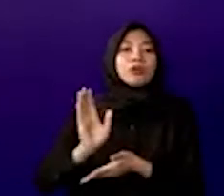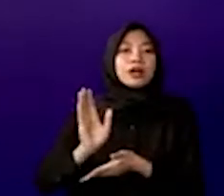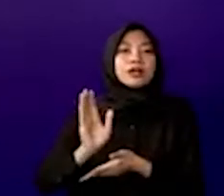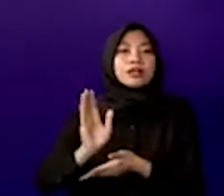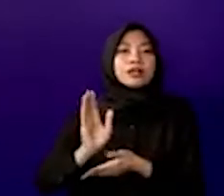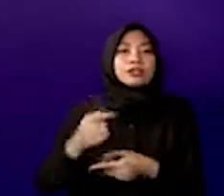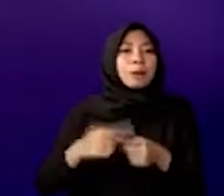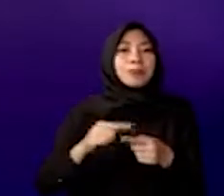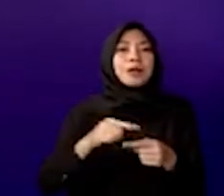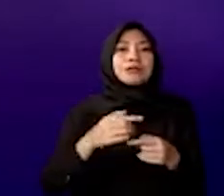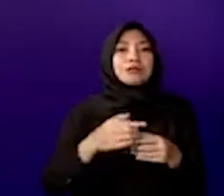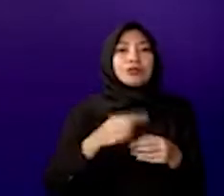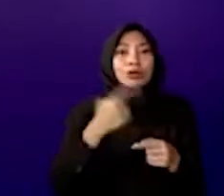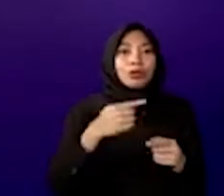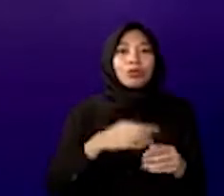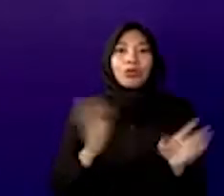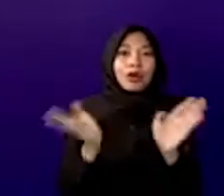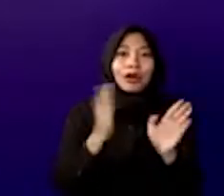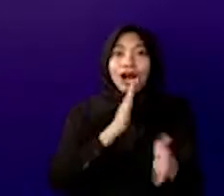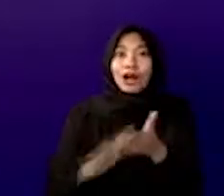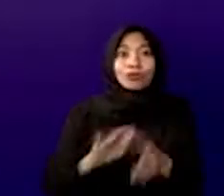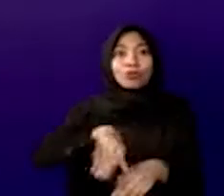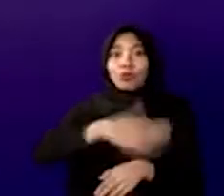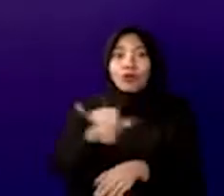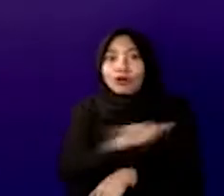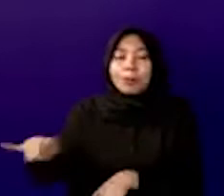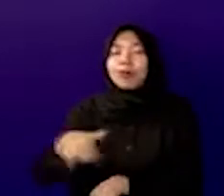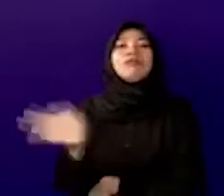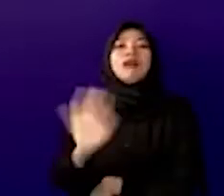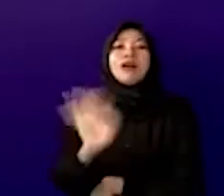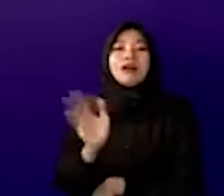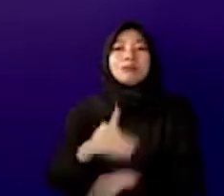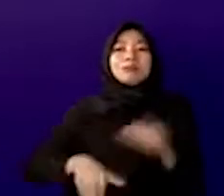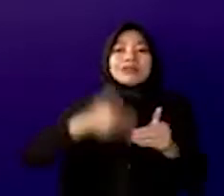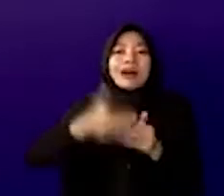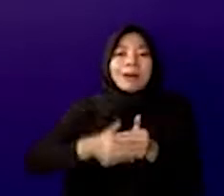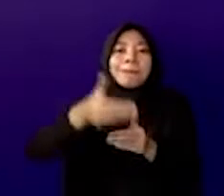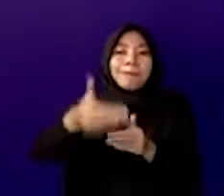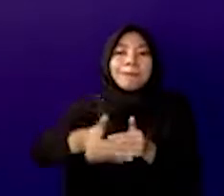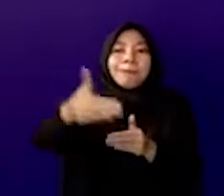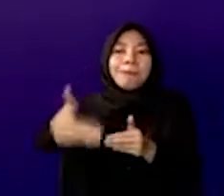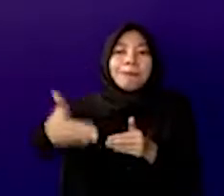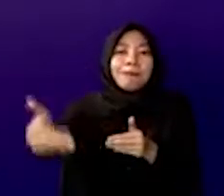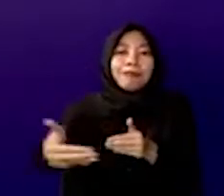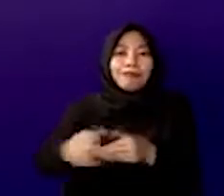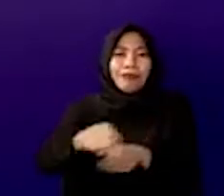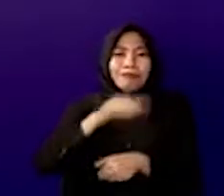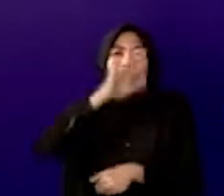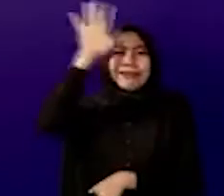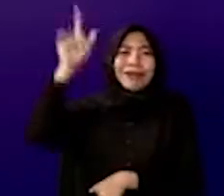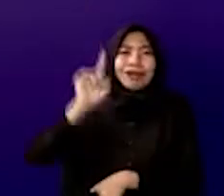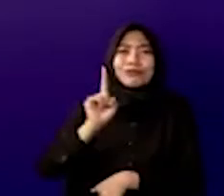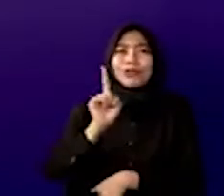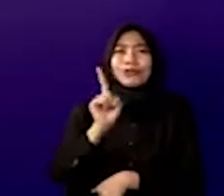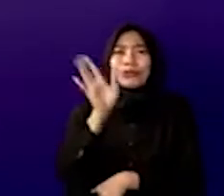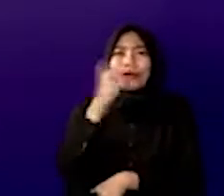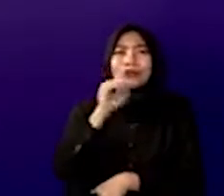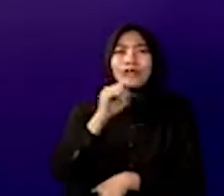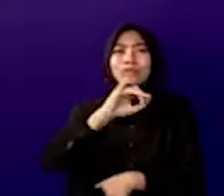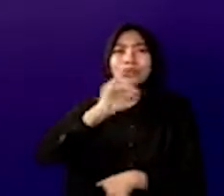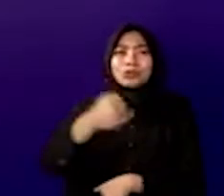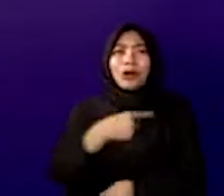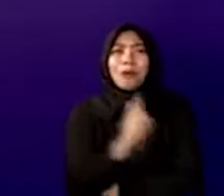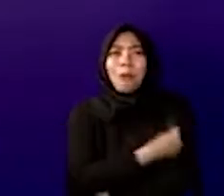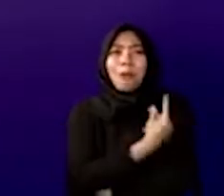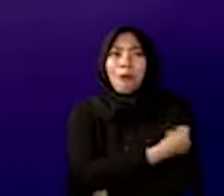satu kaligus itu bertahap jadi kita bayangkan saja kalau kita lakukan penyuntikan 1 juta per hari itu 1